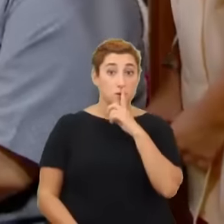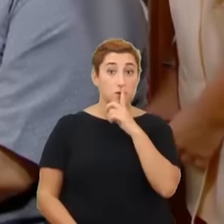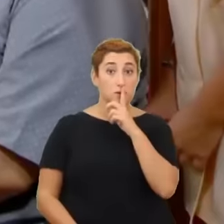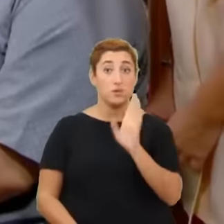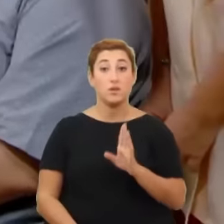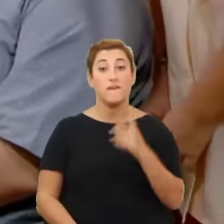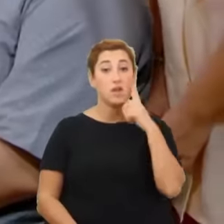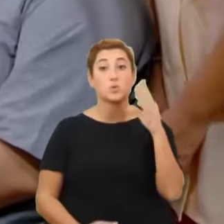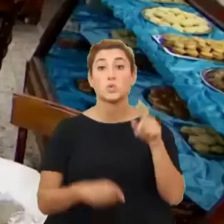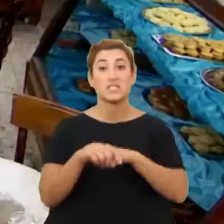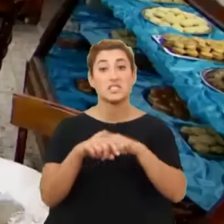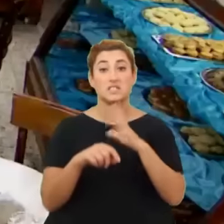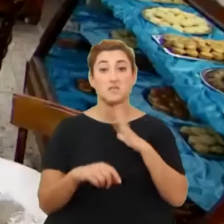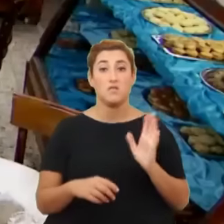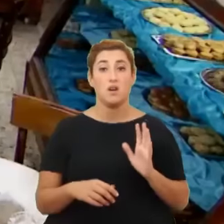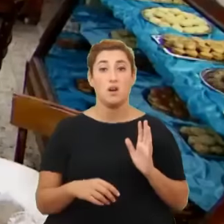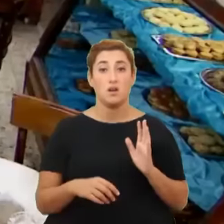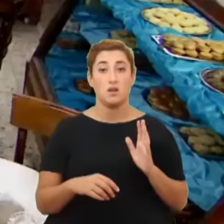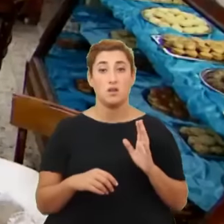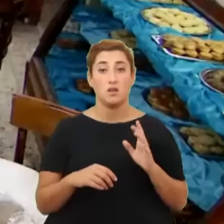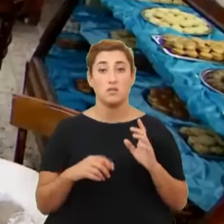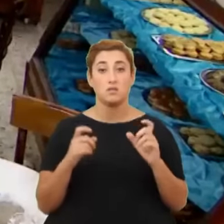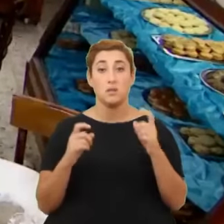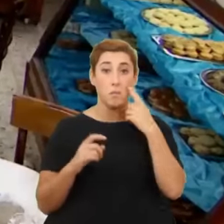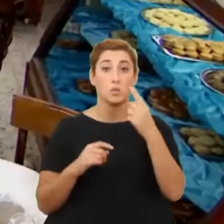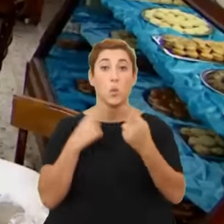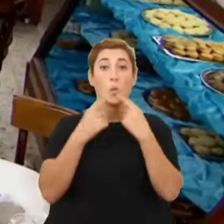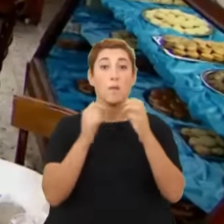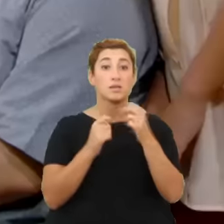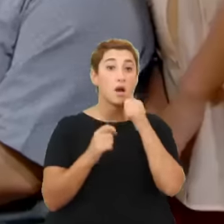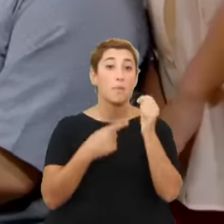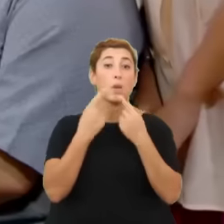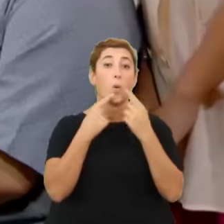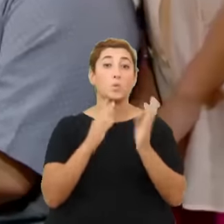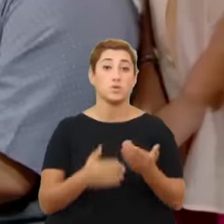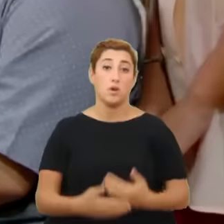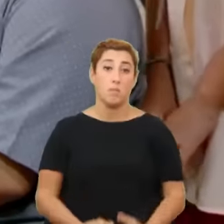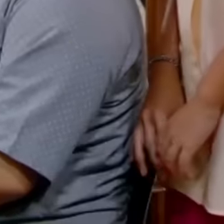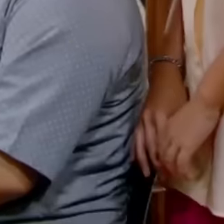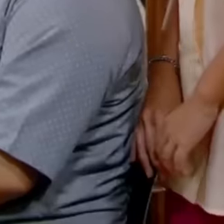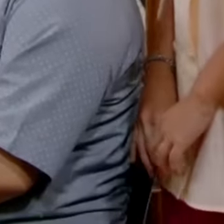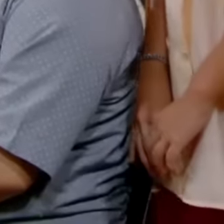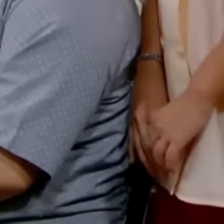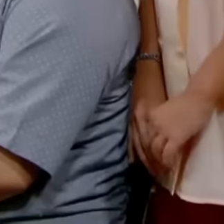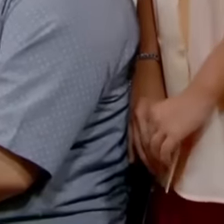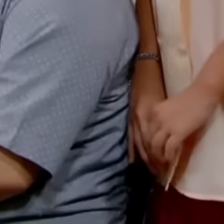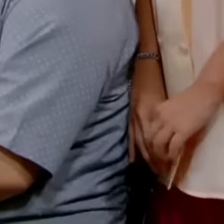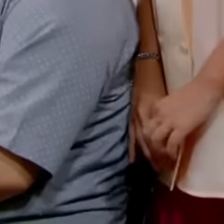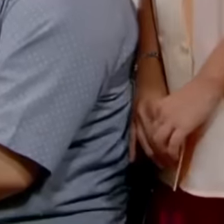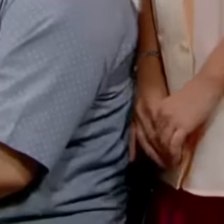Şşt, şşt. Vallahi çok sinirli. Bassa abi bile konuşamıyor şu an onunla. Nevzat'la Alper de